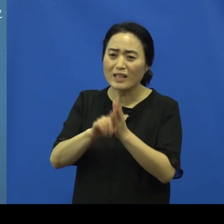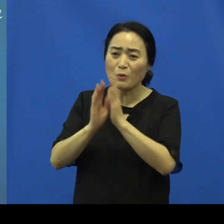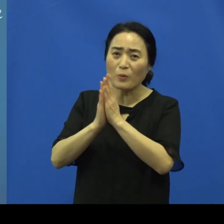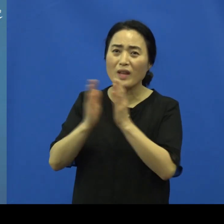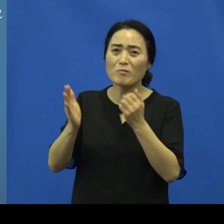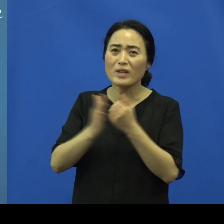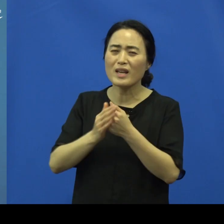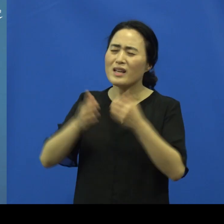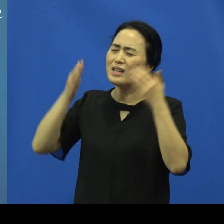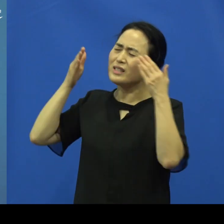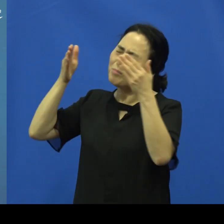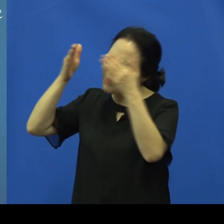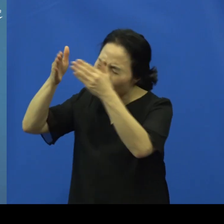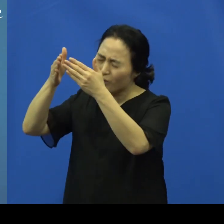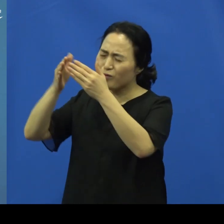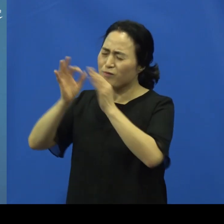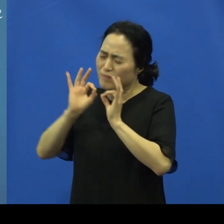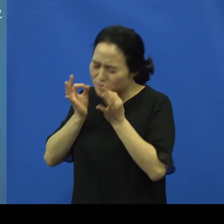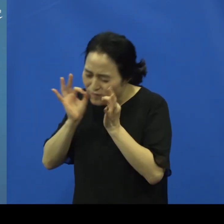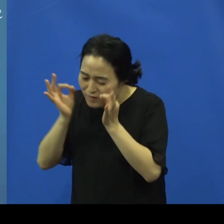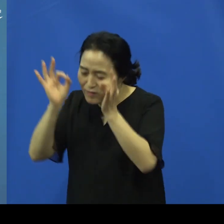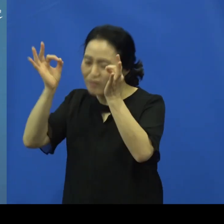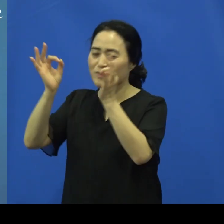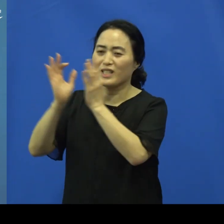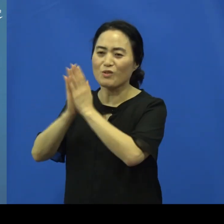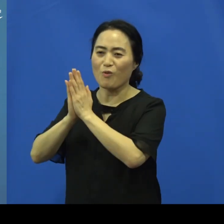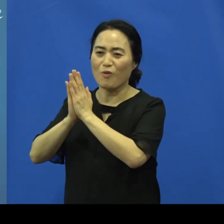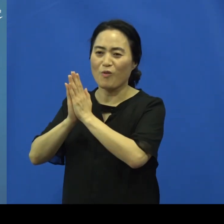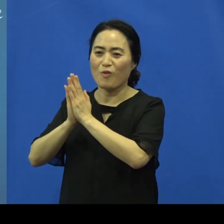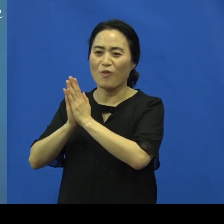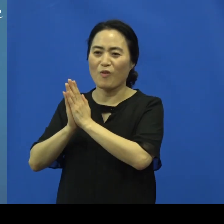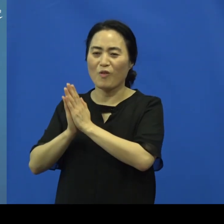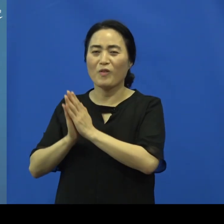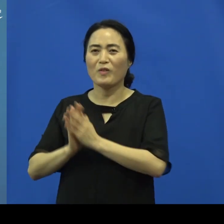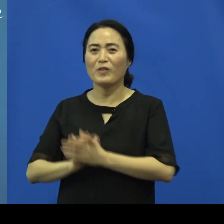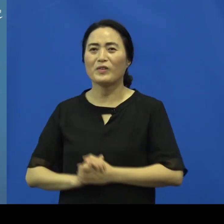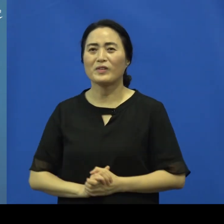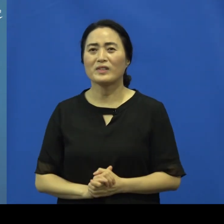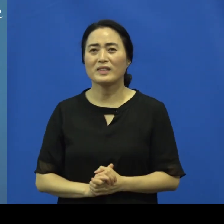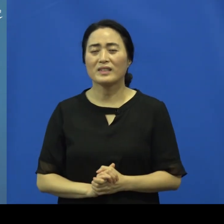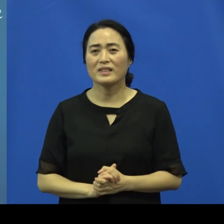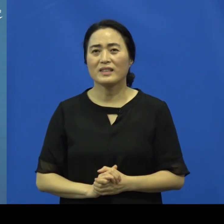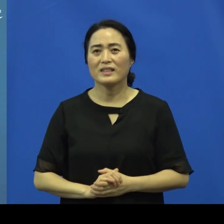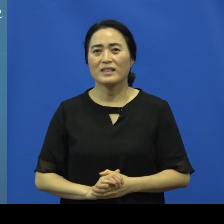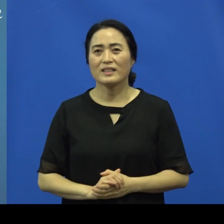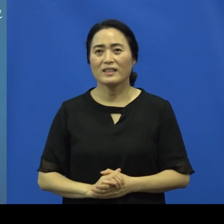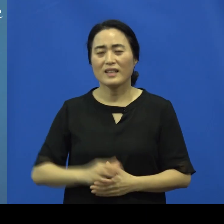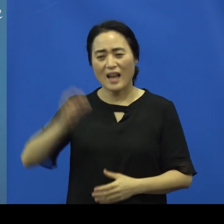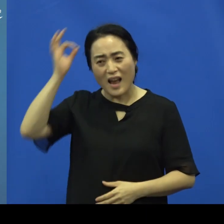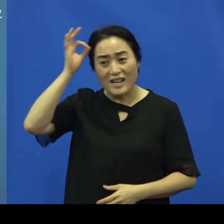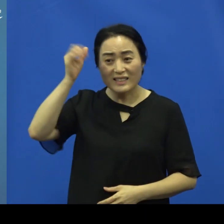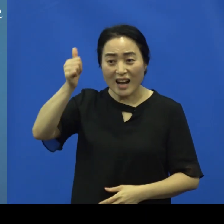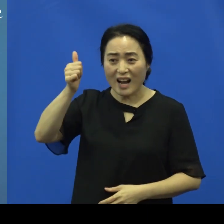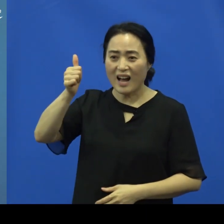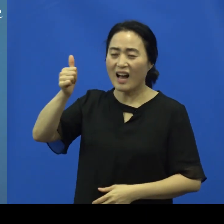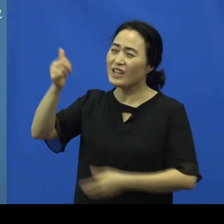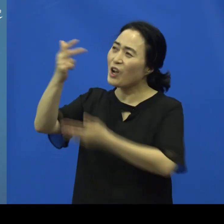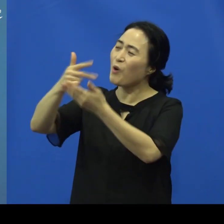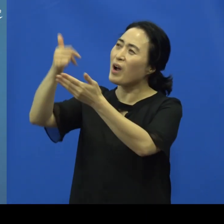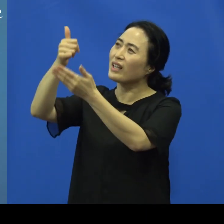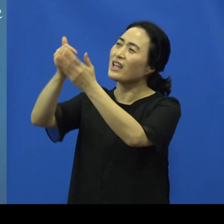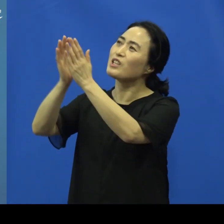살려달라고 지금 데리고 왔잖아요, 선지자는. 들어가 보니까 진짜 죽어 있는 거예요. 근데 엘리사가 여호와께 기도하는 거예요.